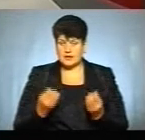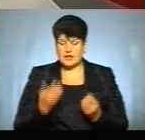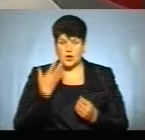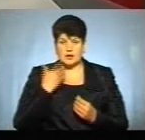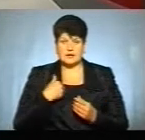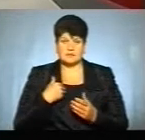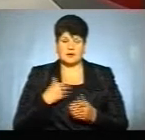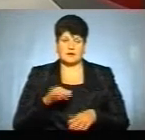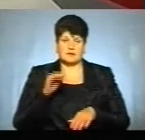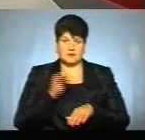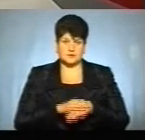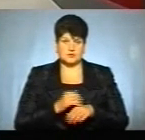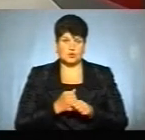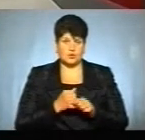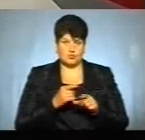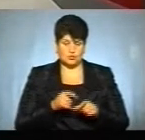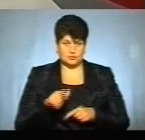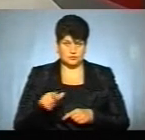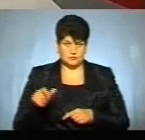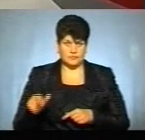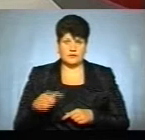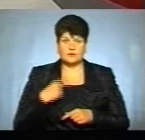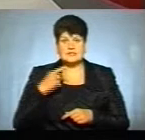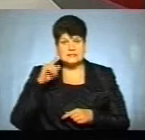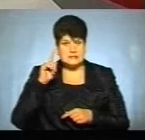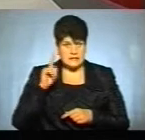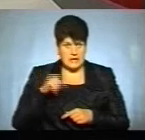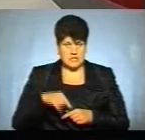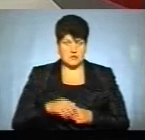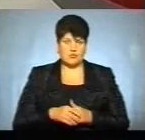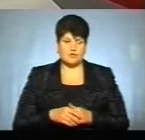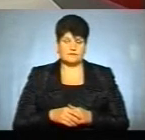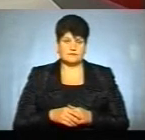ми застаємо за цією роботою мешканців, то вони кажуть,